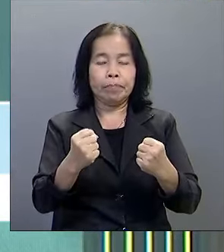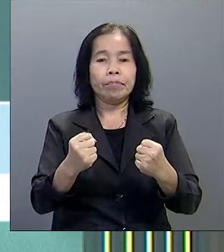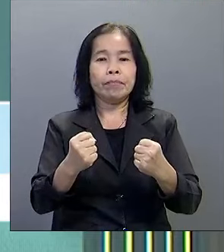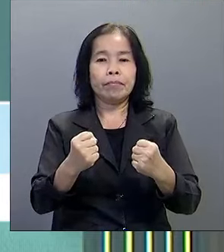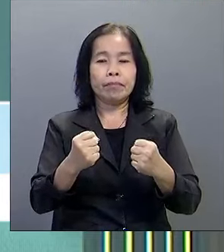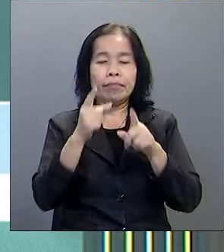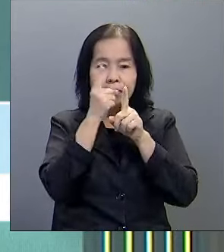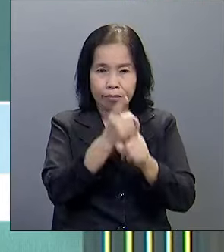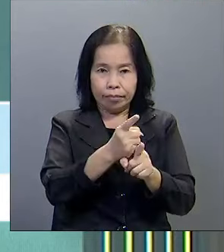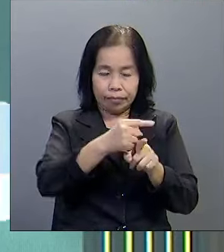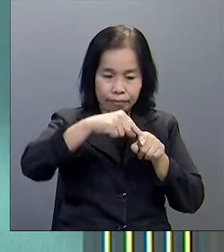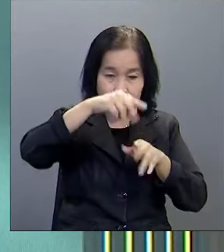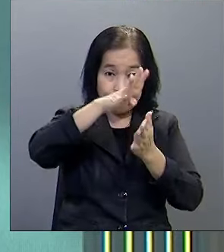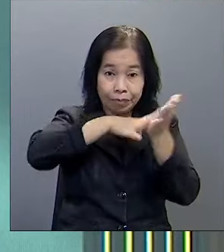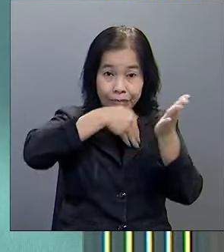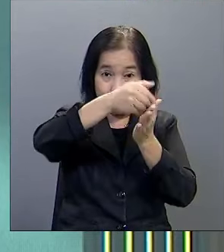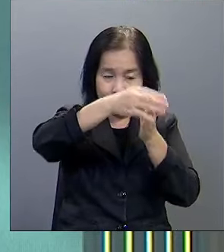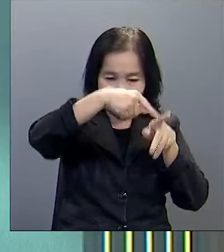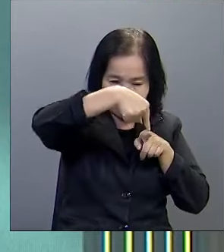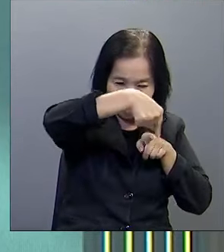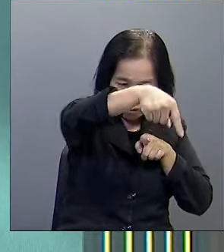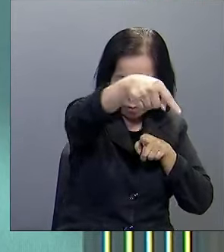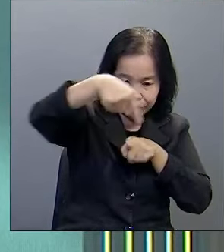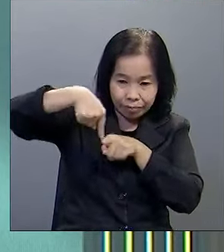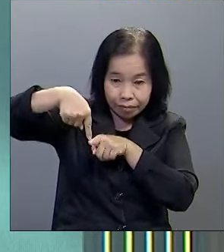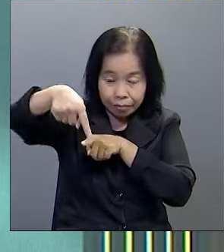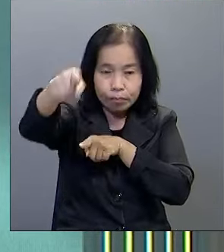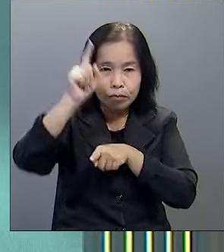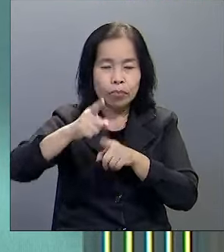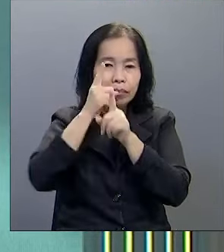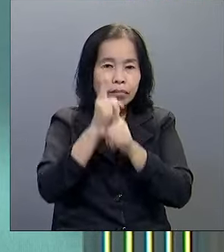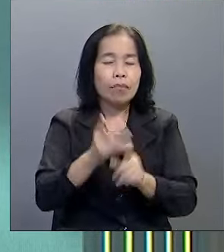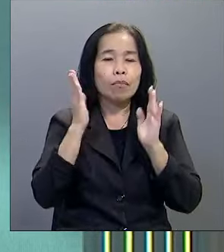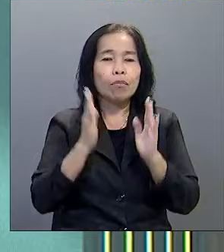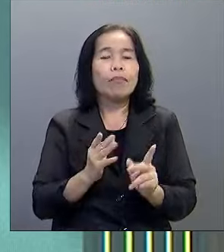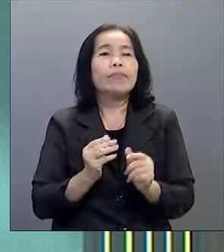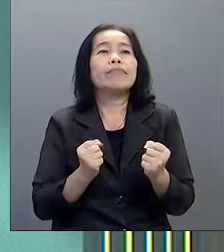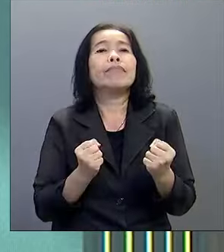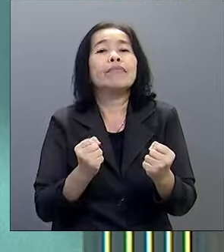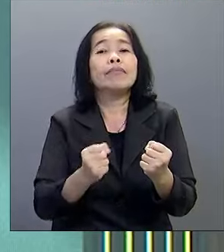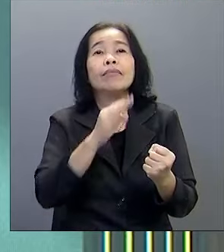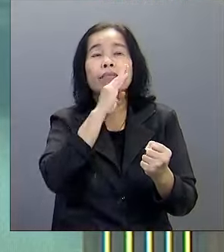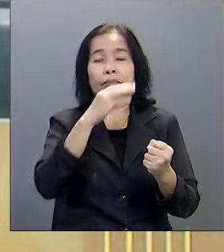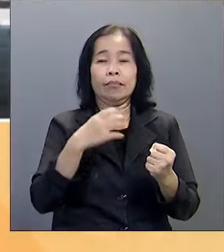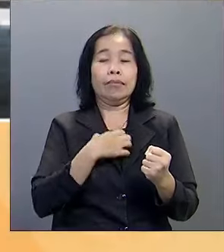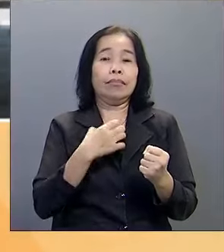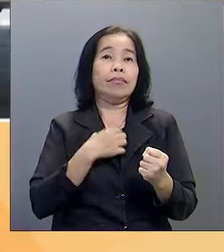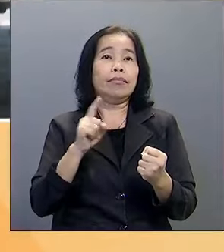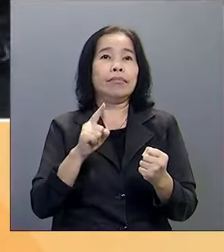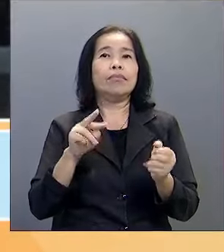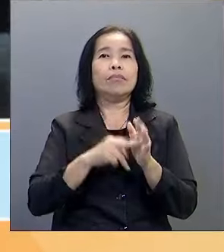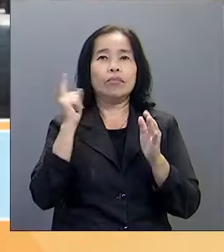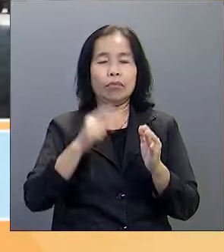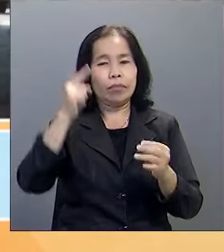transm targeted river here at site no no will oh no no no willค์เหมือน leave at no noừng me้วเราตองค